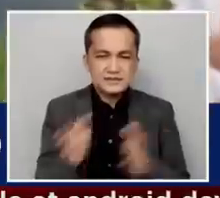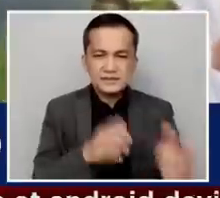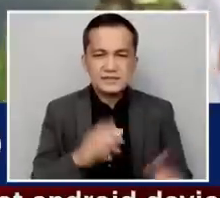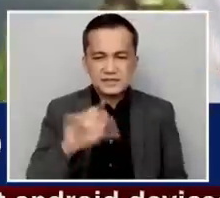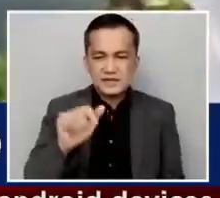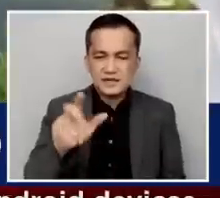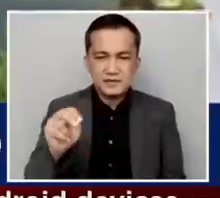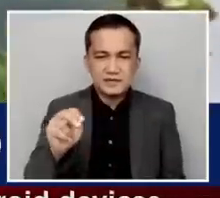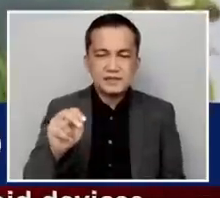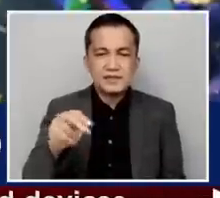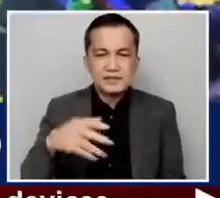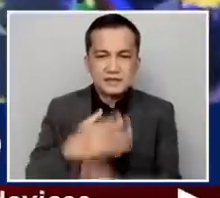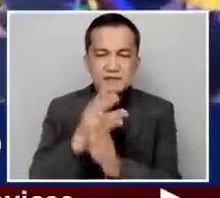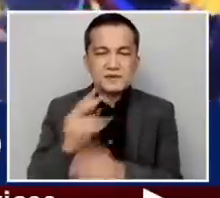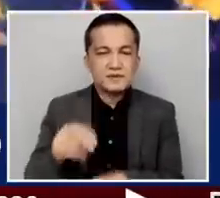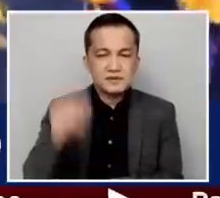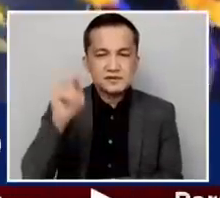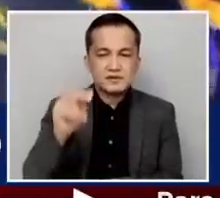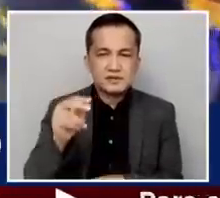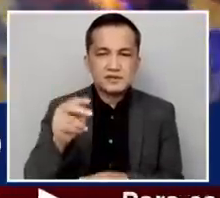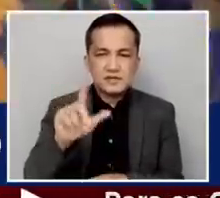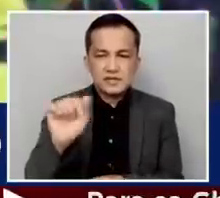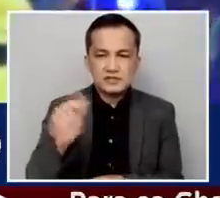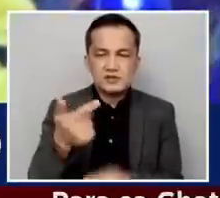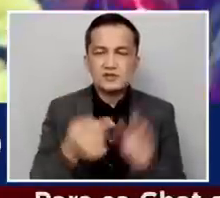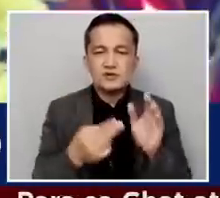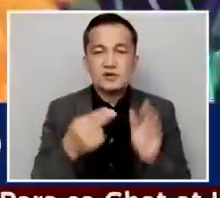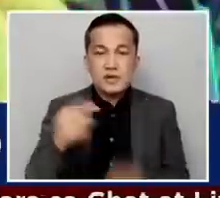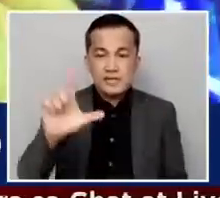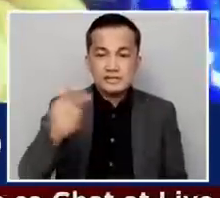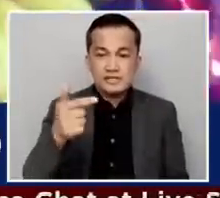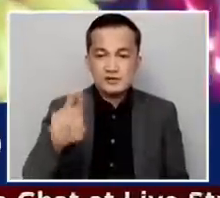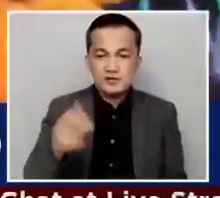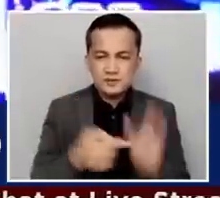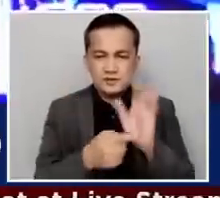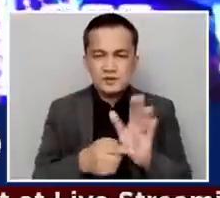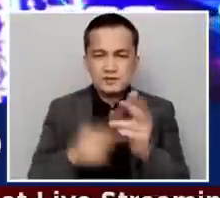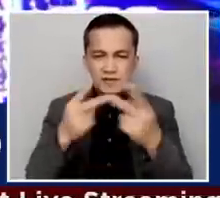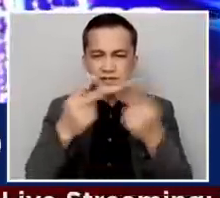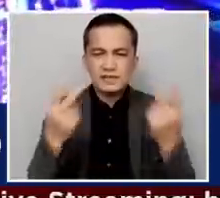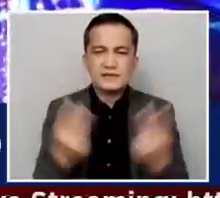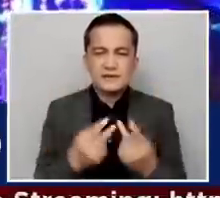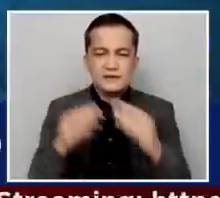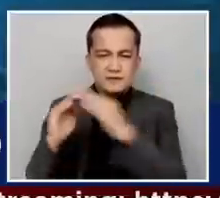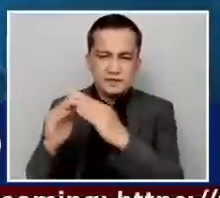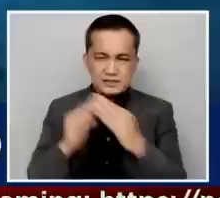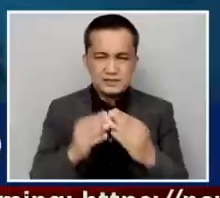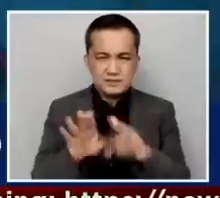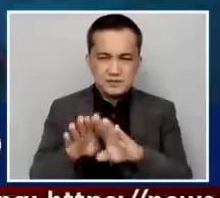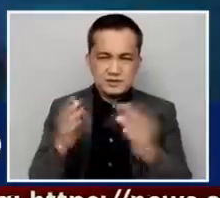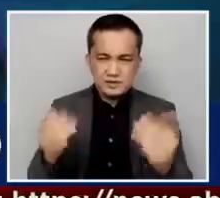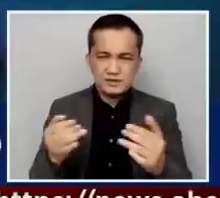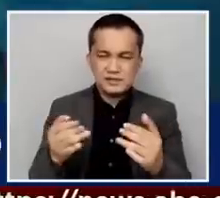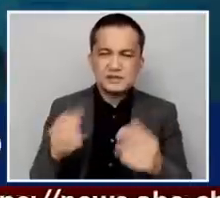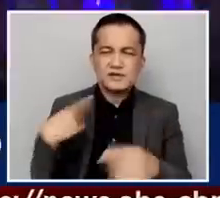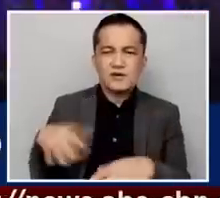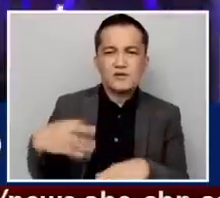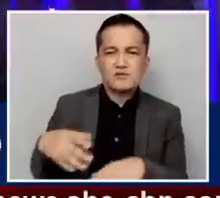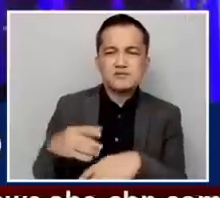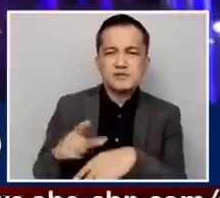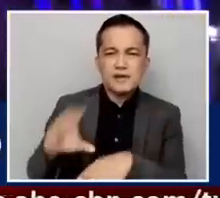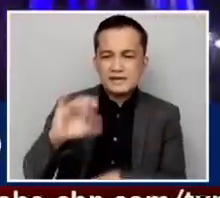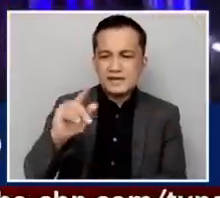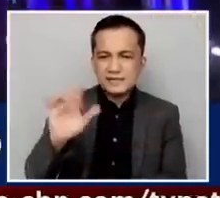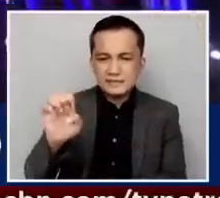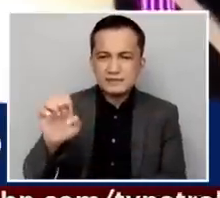Norte, ipinasilip ng LGU ang Valentine Village na bubuksan ngayong gabi. Tampok ang kastilyo na tadtad ng pailaw,